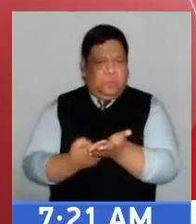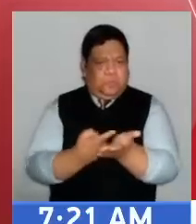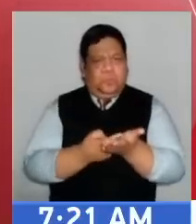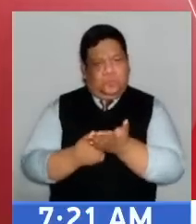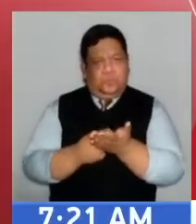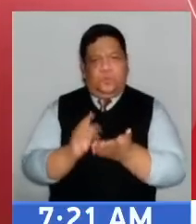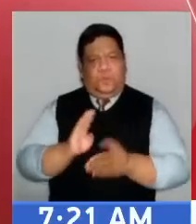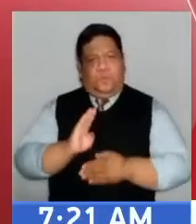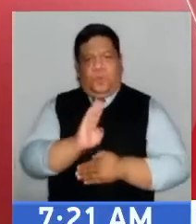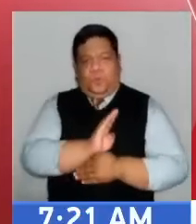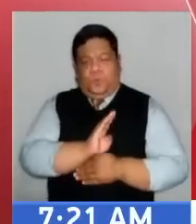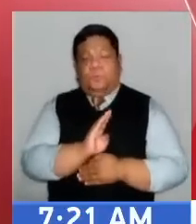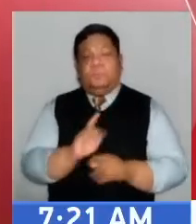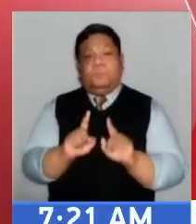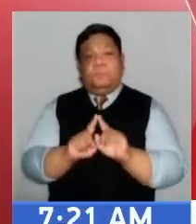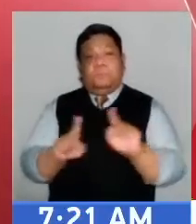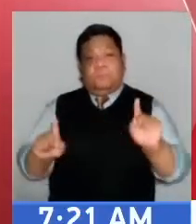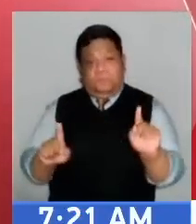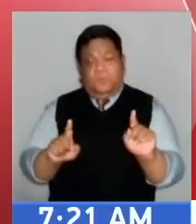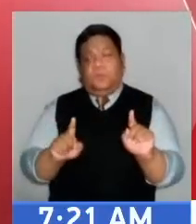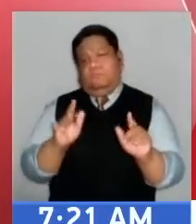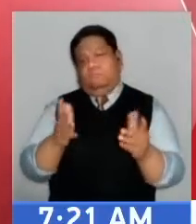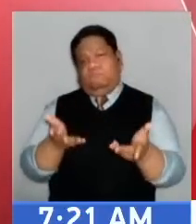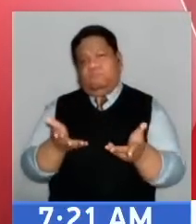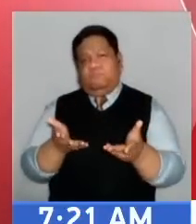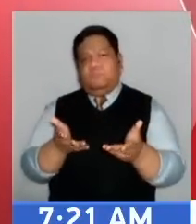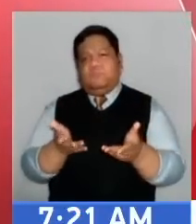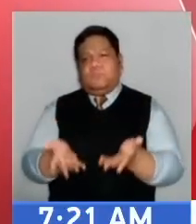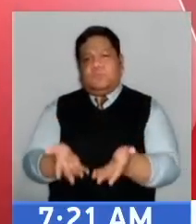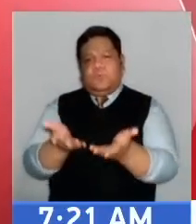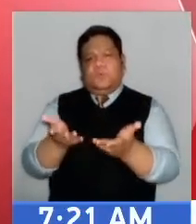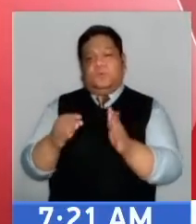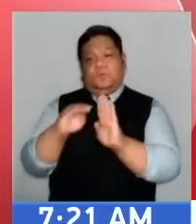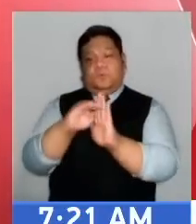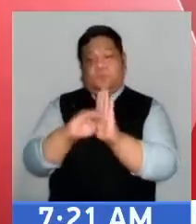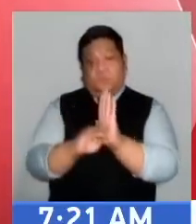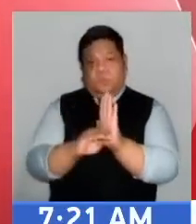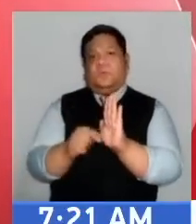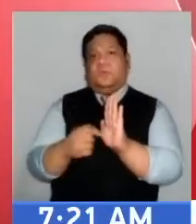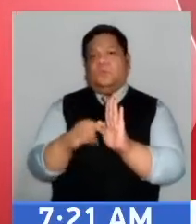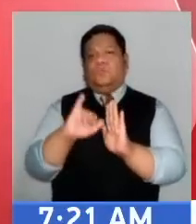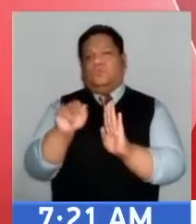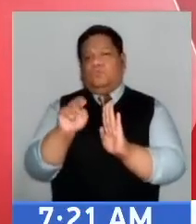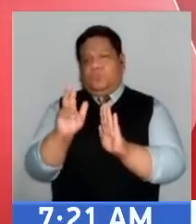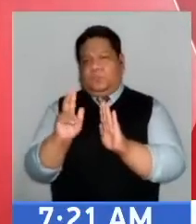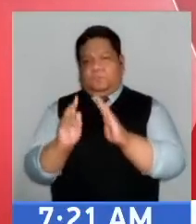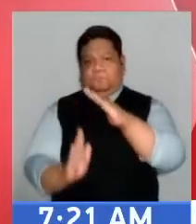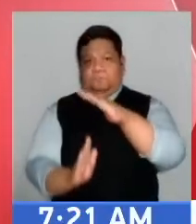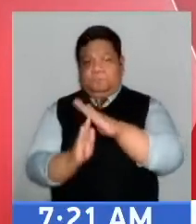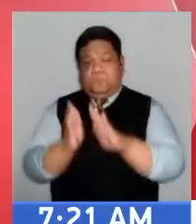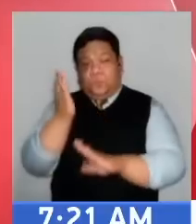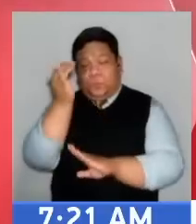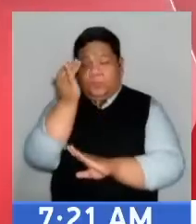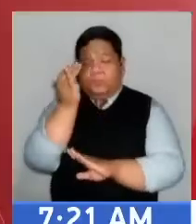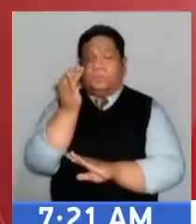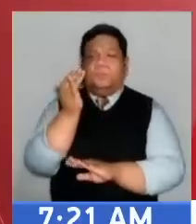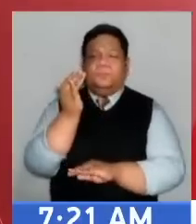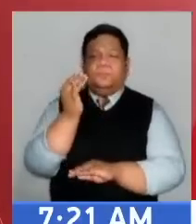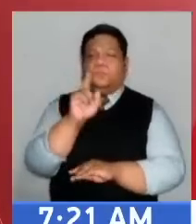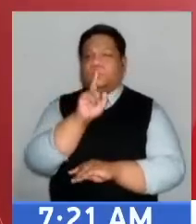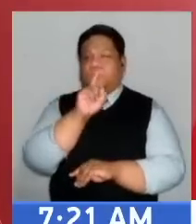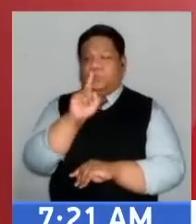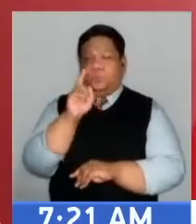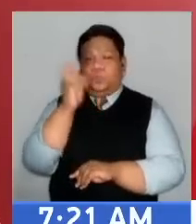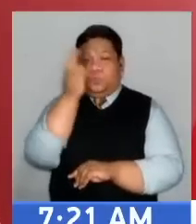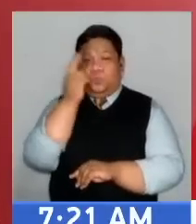nun natin pagbigyan muna yung MC o yung circular kasi isa sa mga magiging basis, ano, yung compliance din